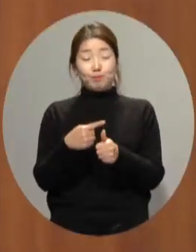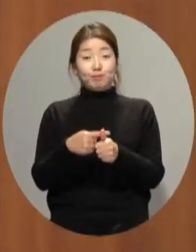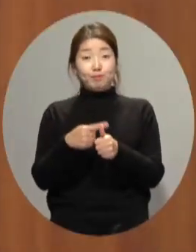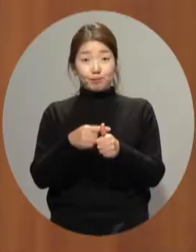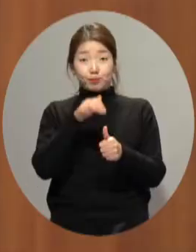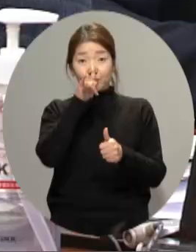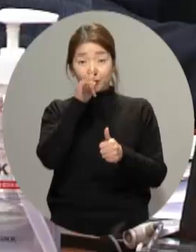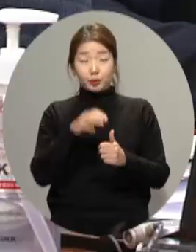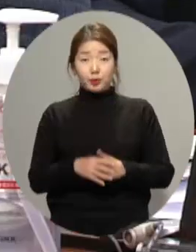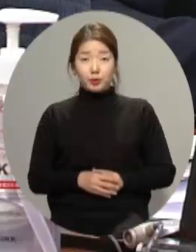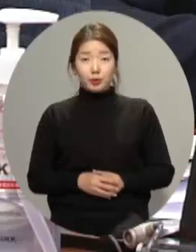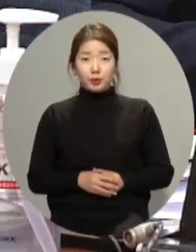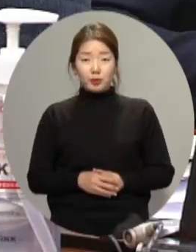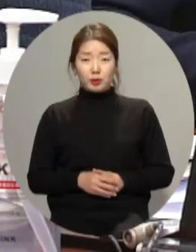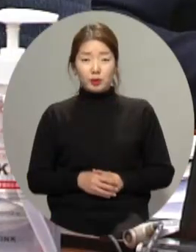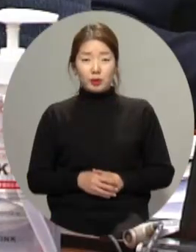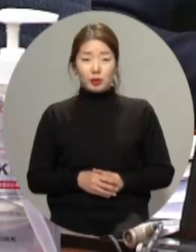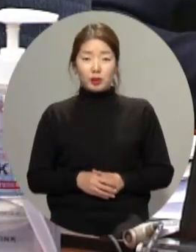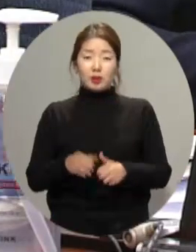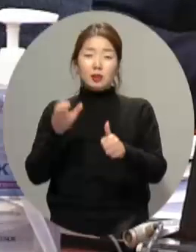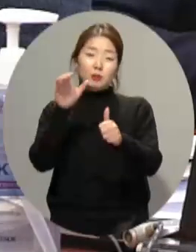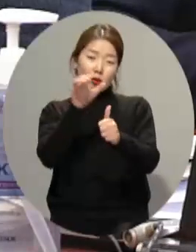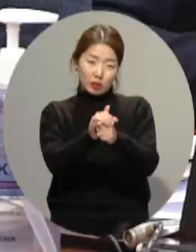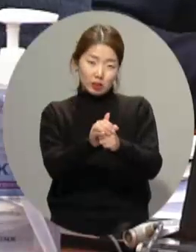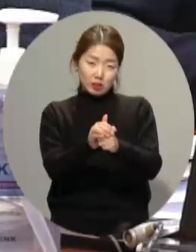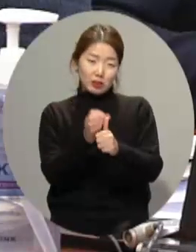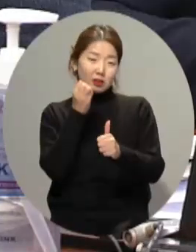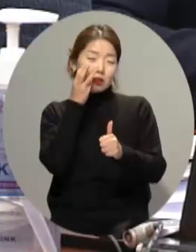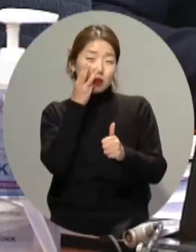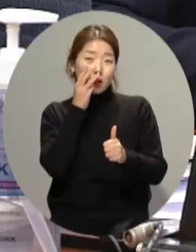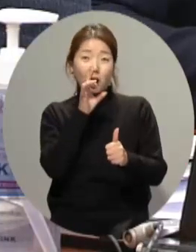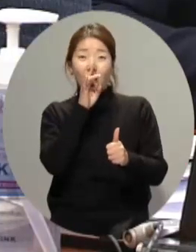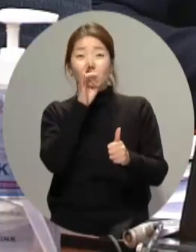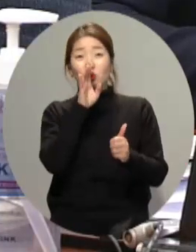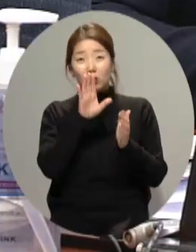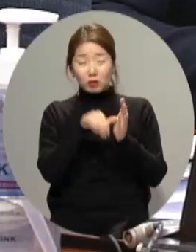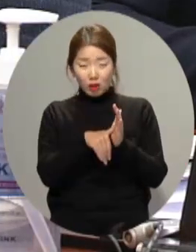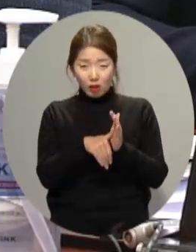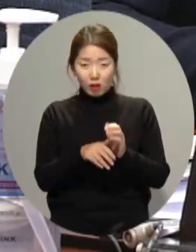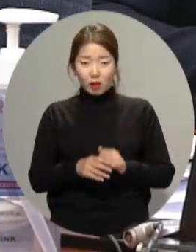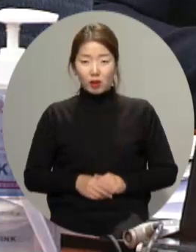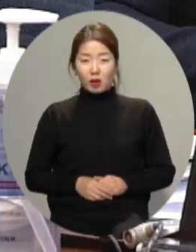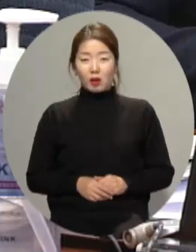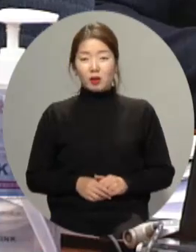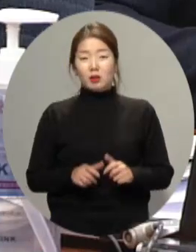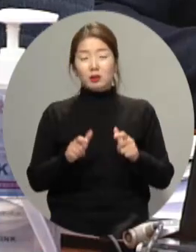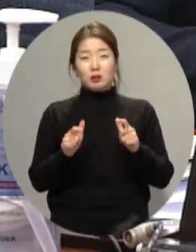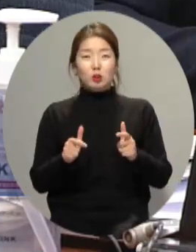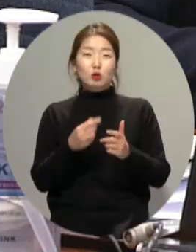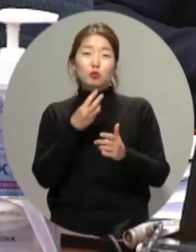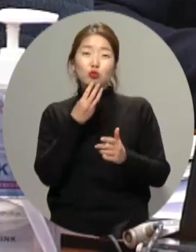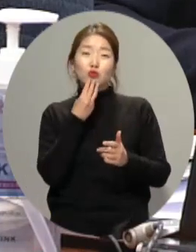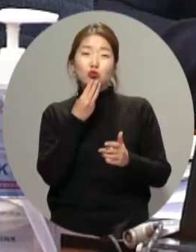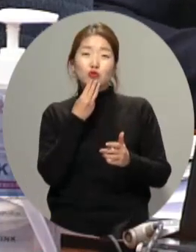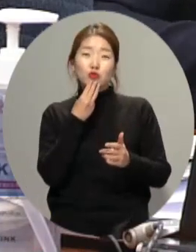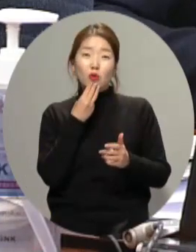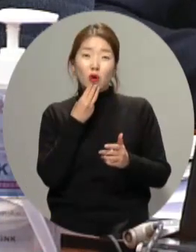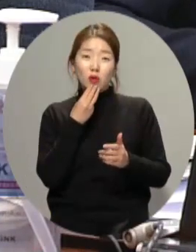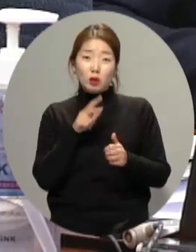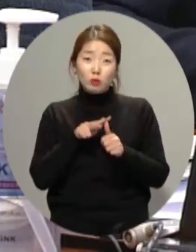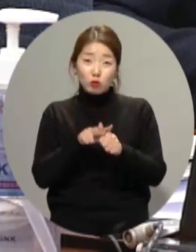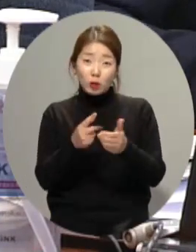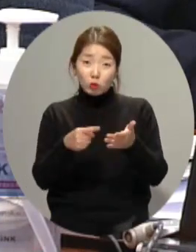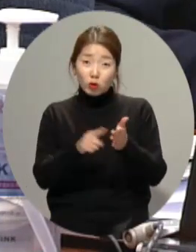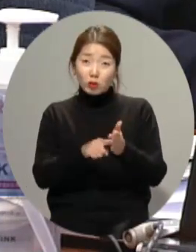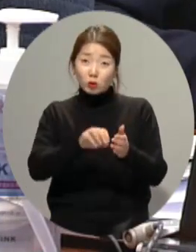쏟아지고 있습니다. 장관으로 임명된 지 세 달도 안 된 분을 지금 수원에 출마시키기 위해서 대통령이